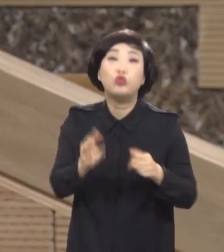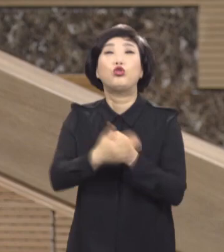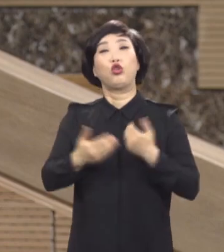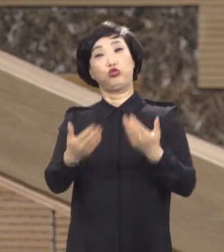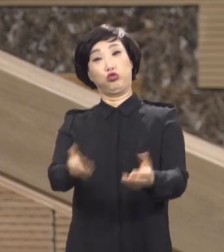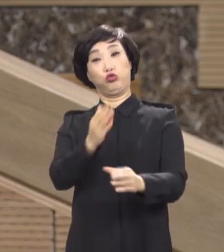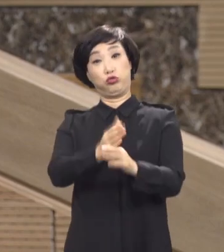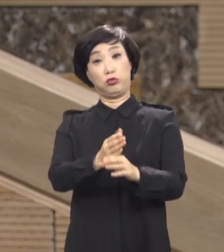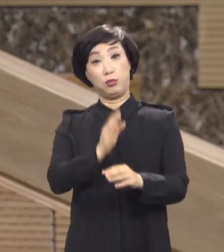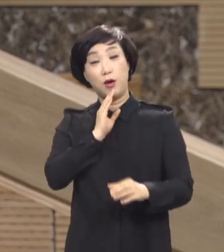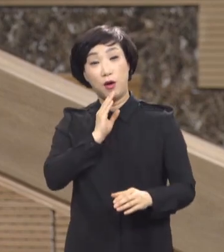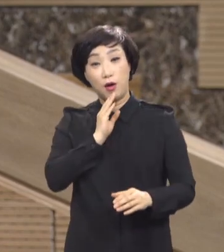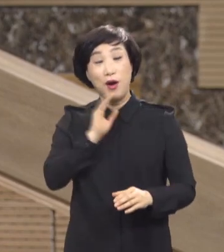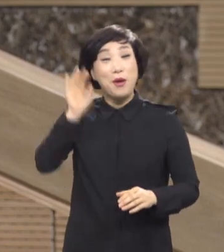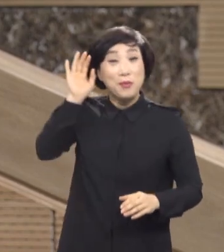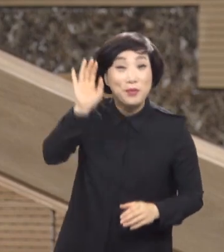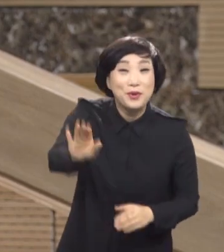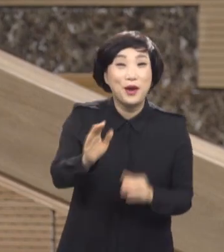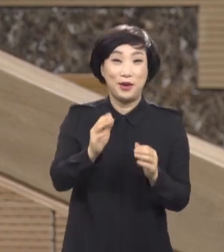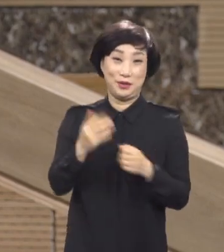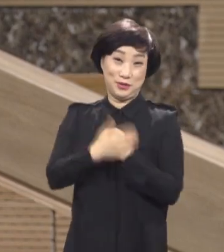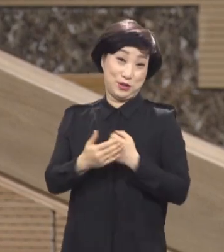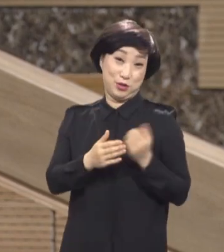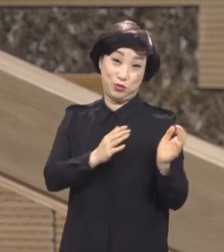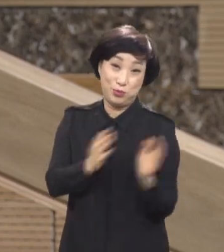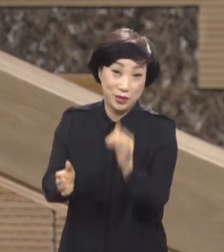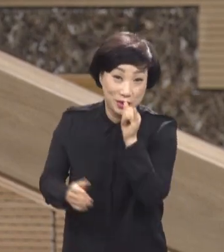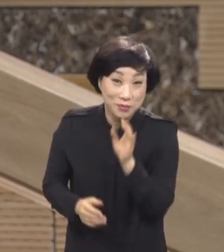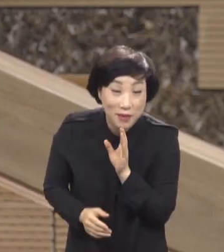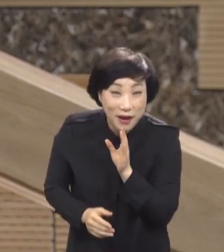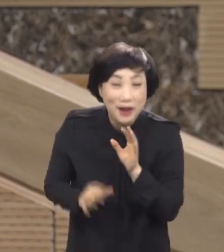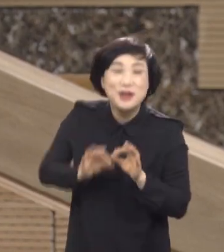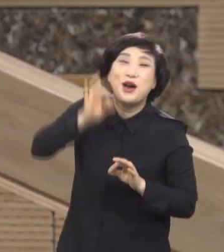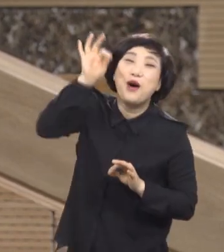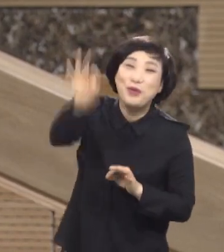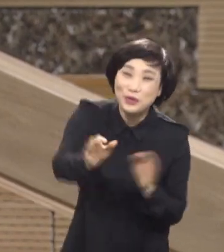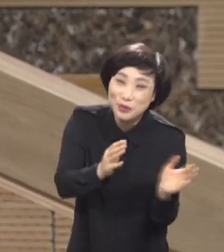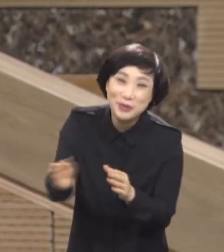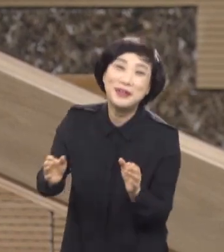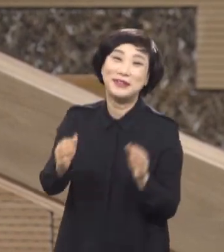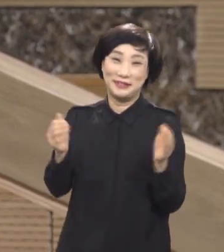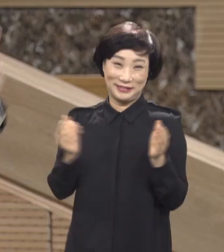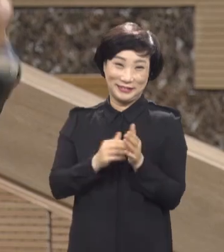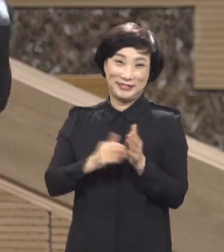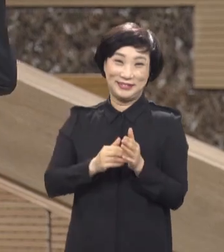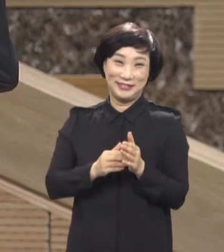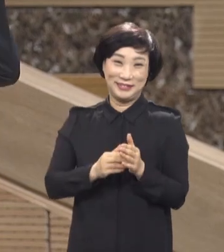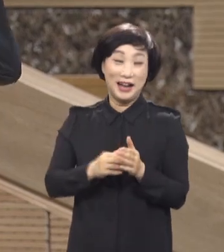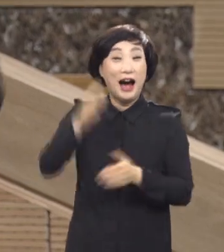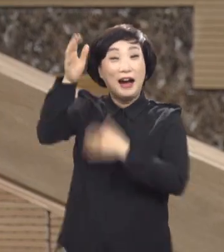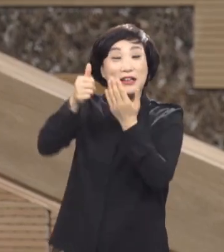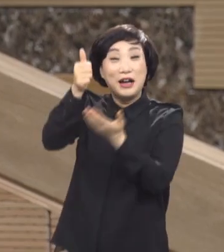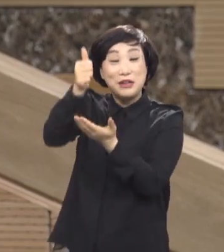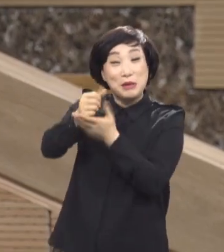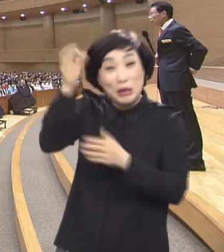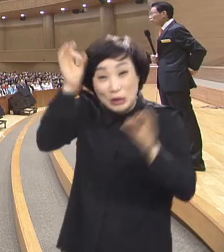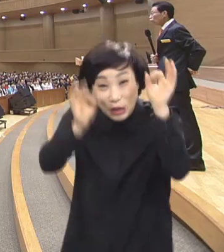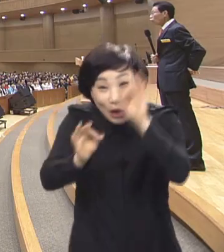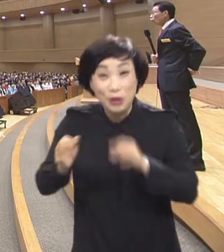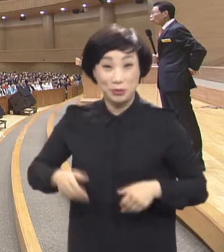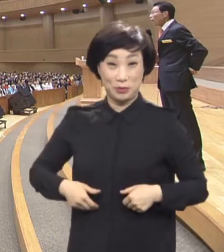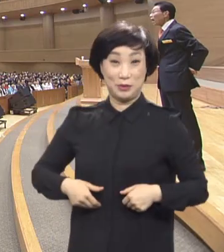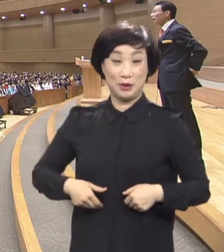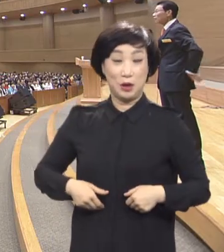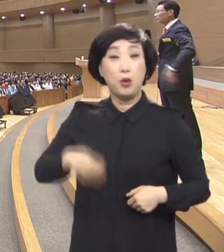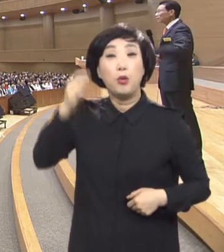미래도 준비되어 있다 영혼이 준비되어 있다 하나님을 찾아라